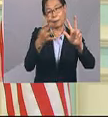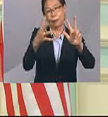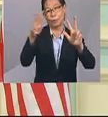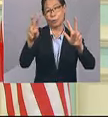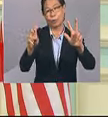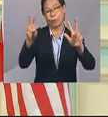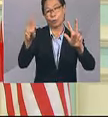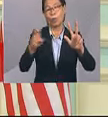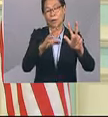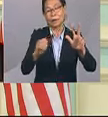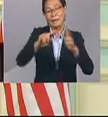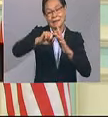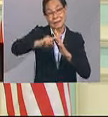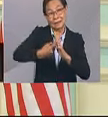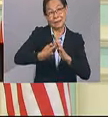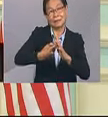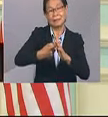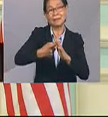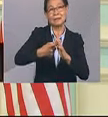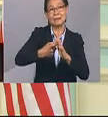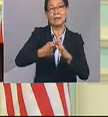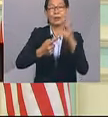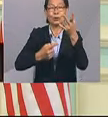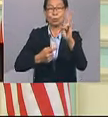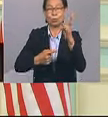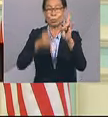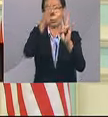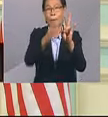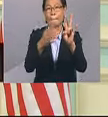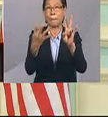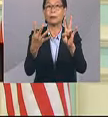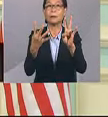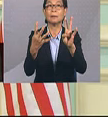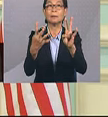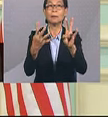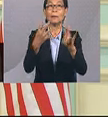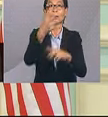2020 dan sejak bermulanya 17 April